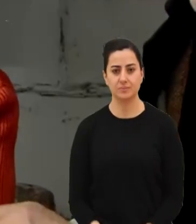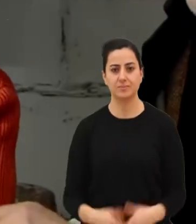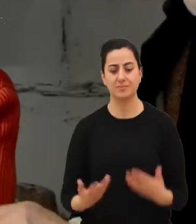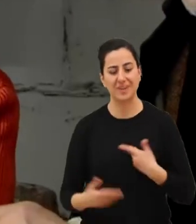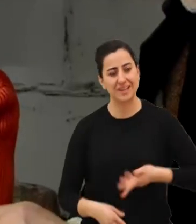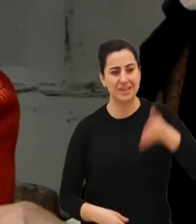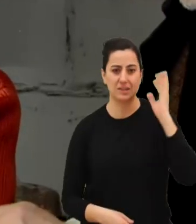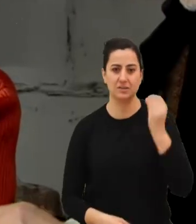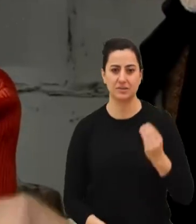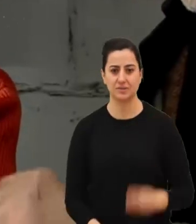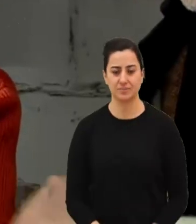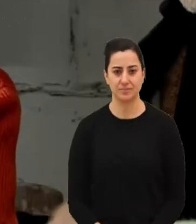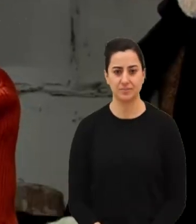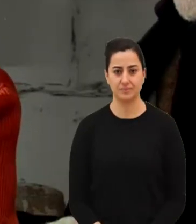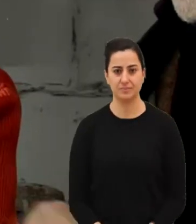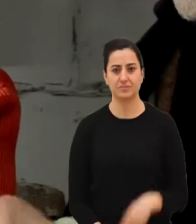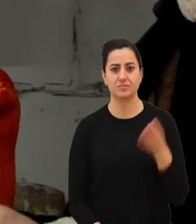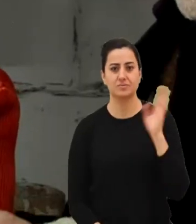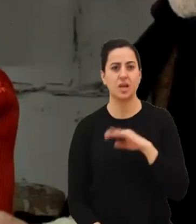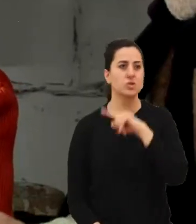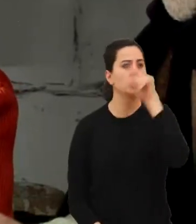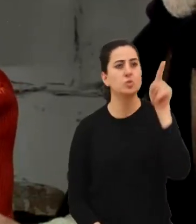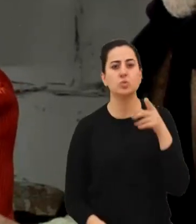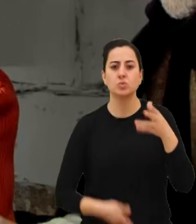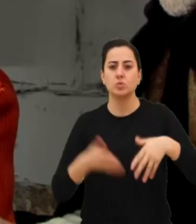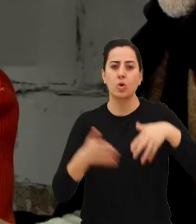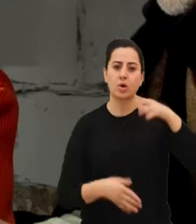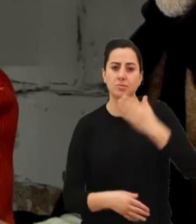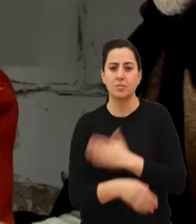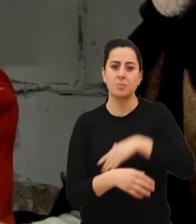Gideyim buralarda. Başka bir şehrin sokaklarında,